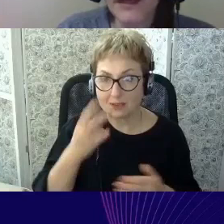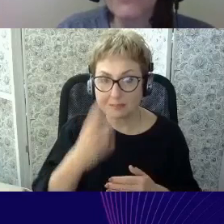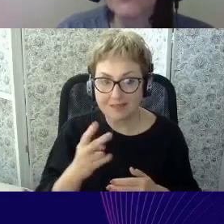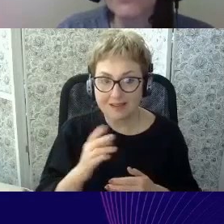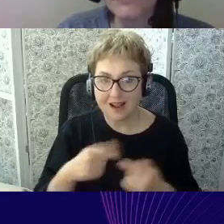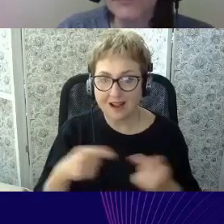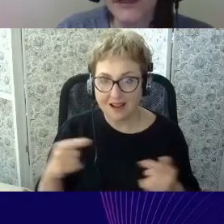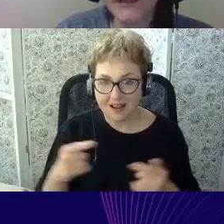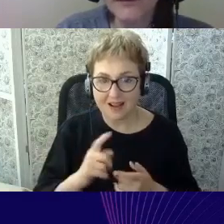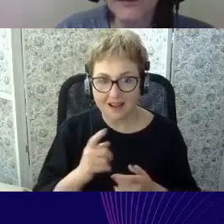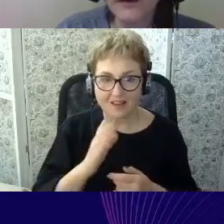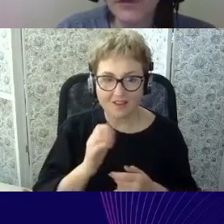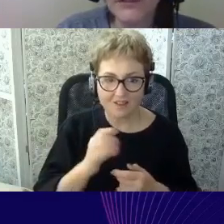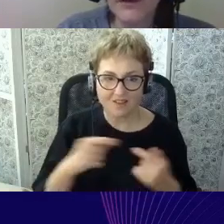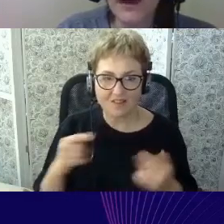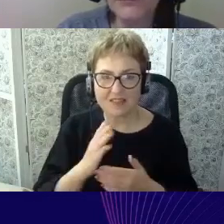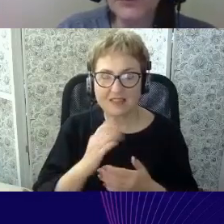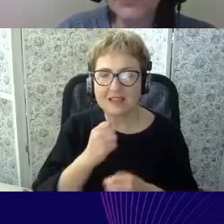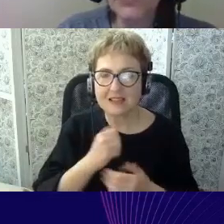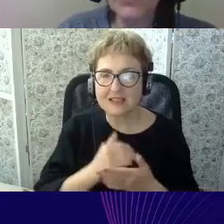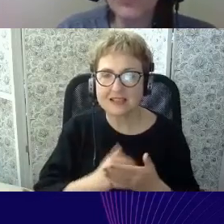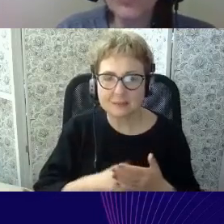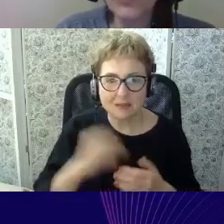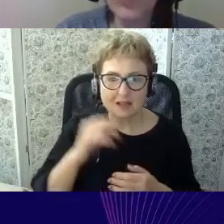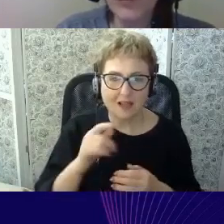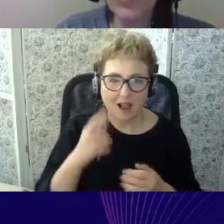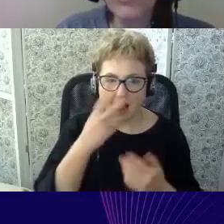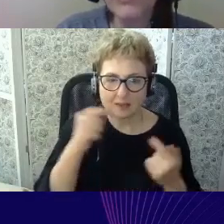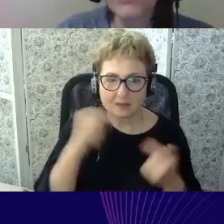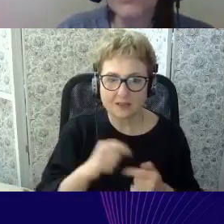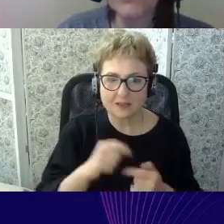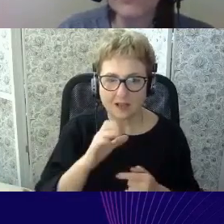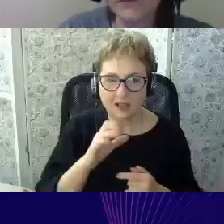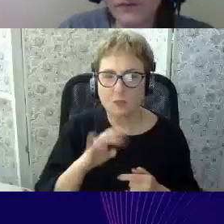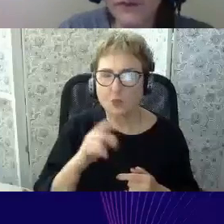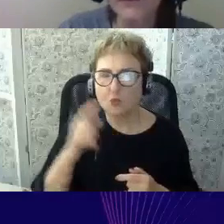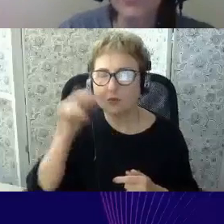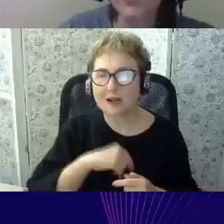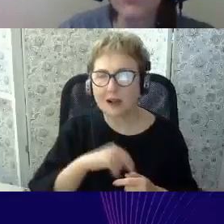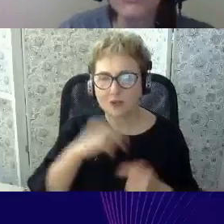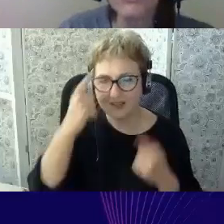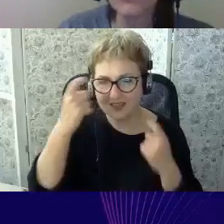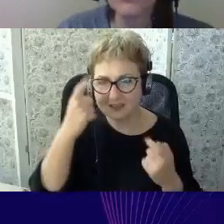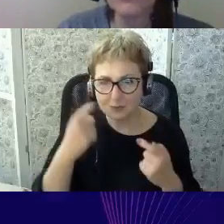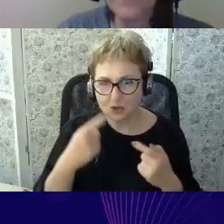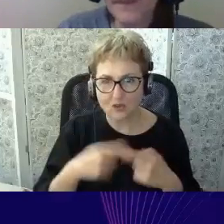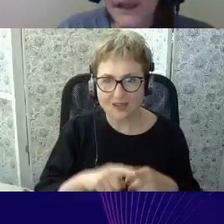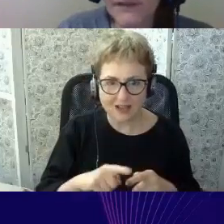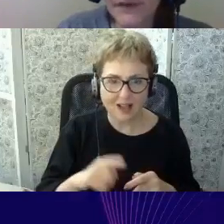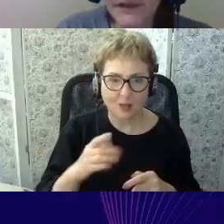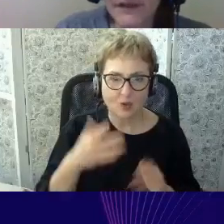как вариативные дисциплины, вот эти адаптационные модули по работе с информационными